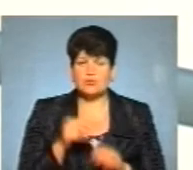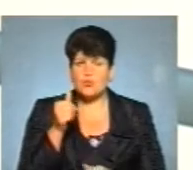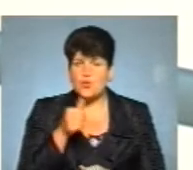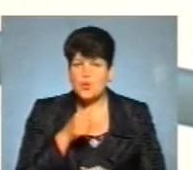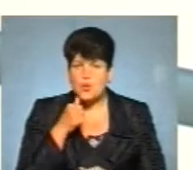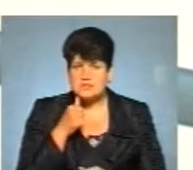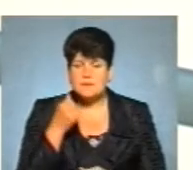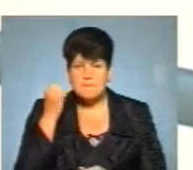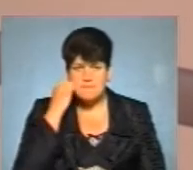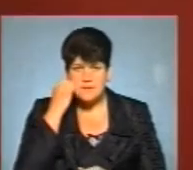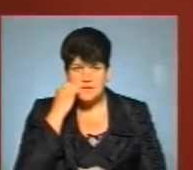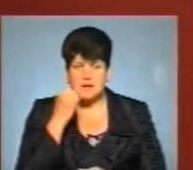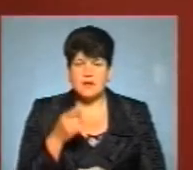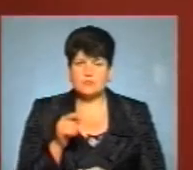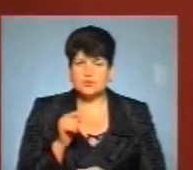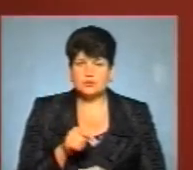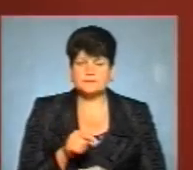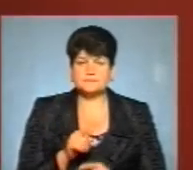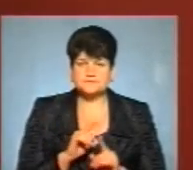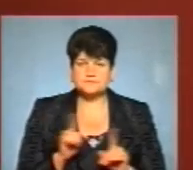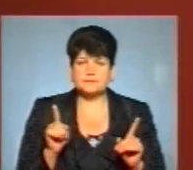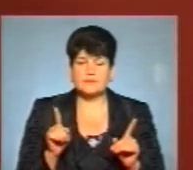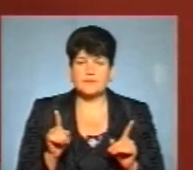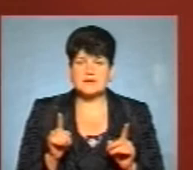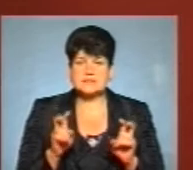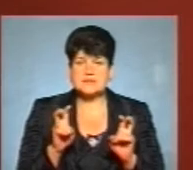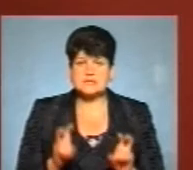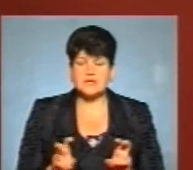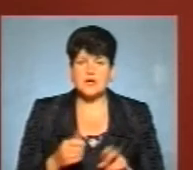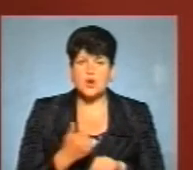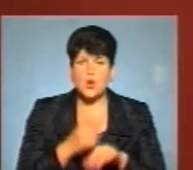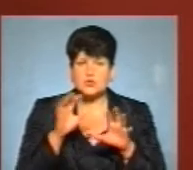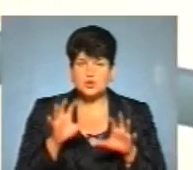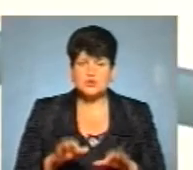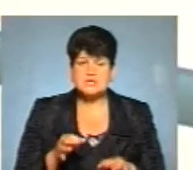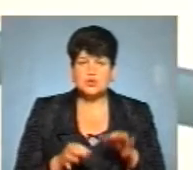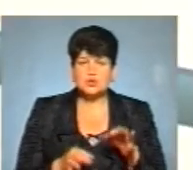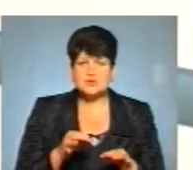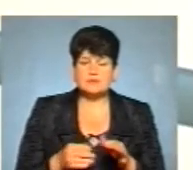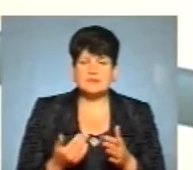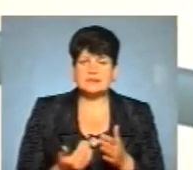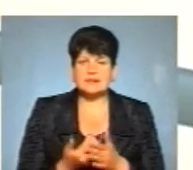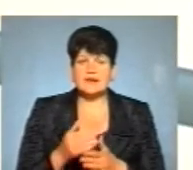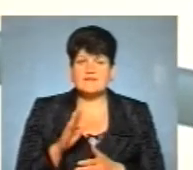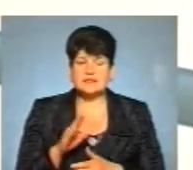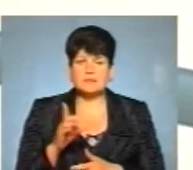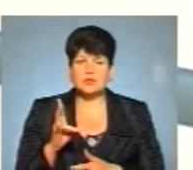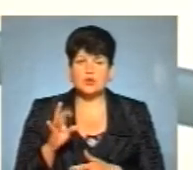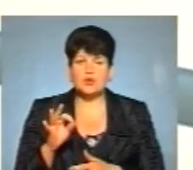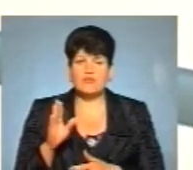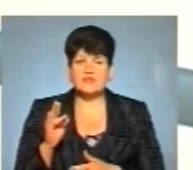Ми пам'ятаємо той одіозний засідання Конституційного суду, де Вадим Новинський, екс-регіонал,